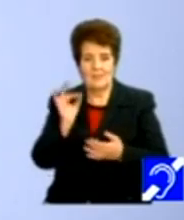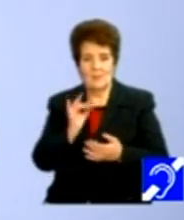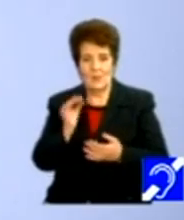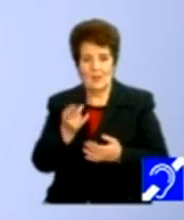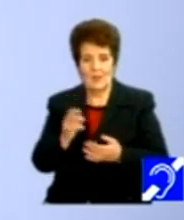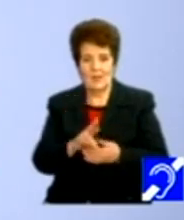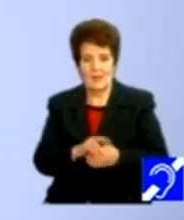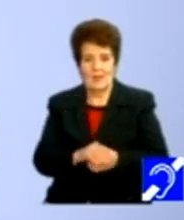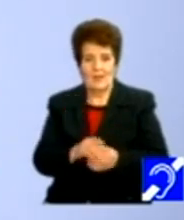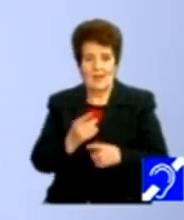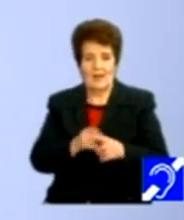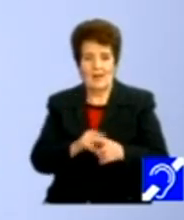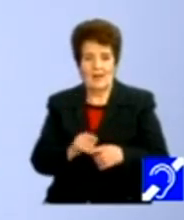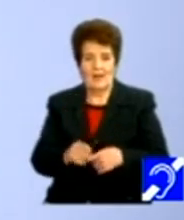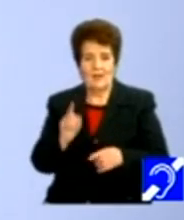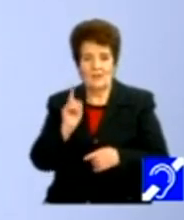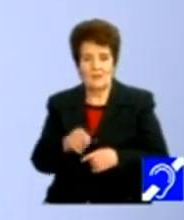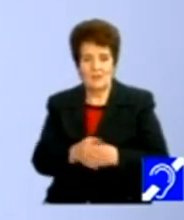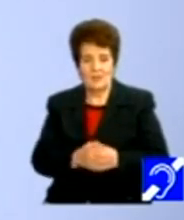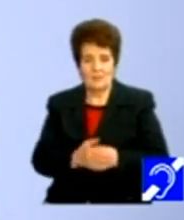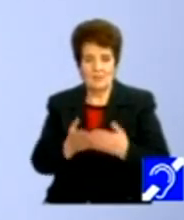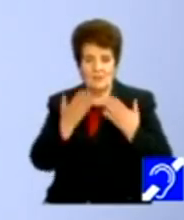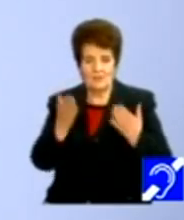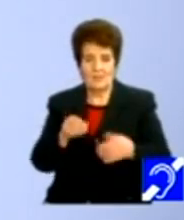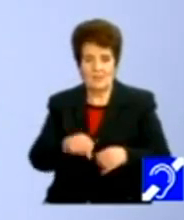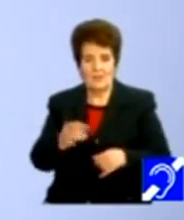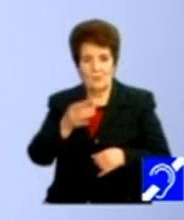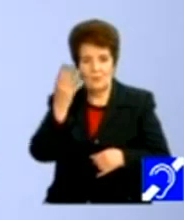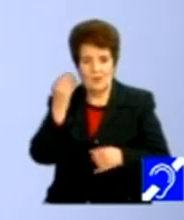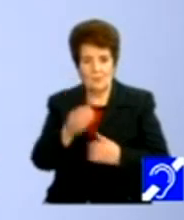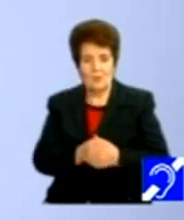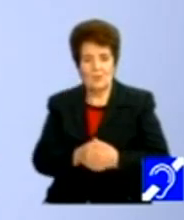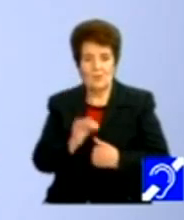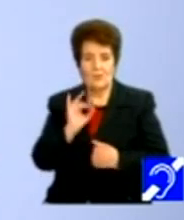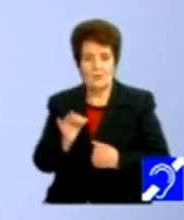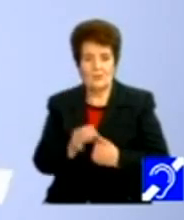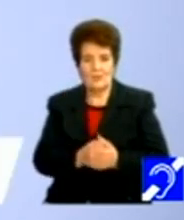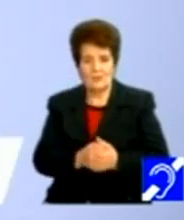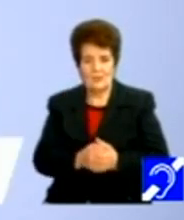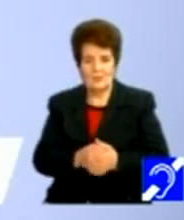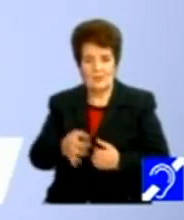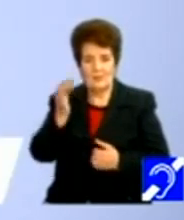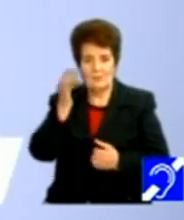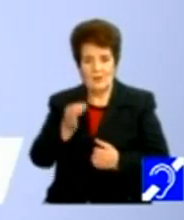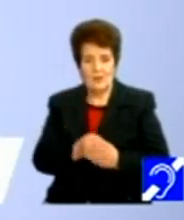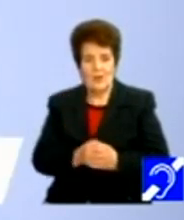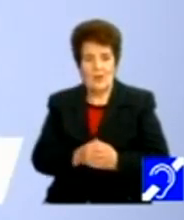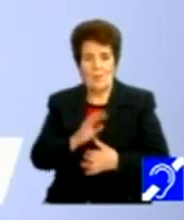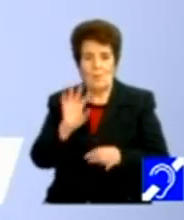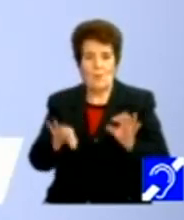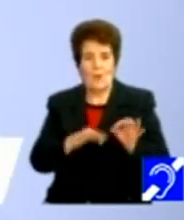care sunt printre cele mai citite în Republica Moldova, și expedițiile memoriei.